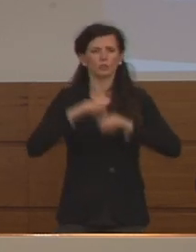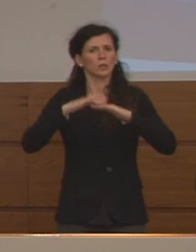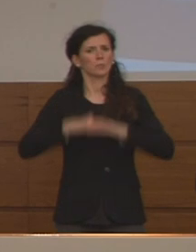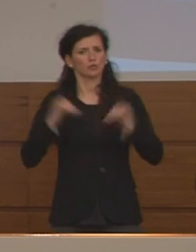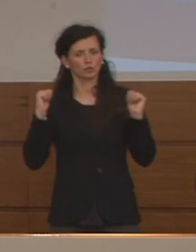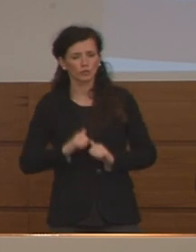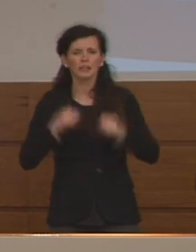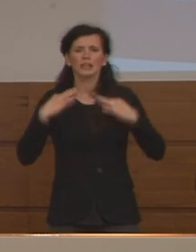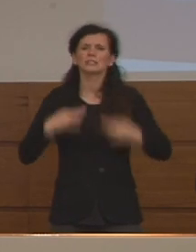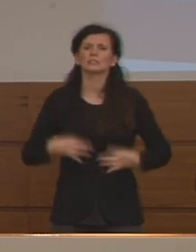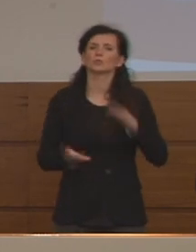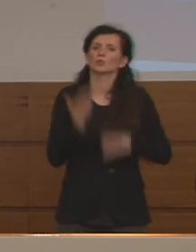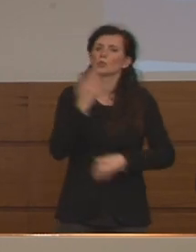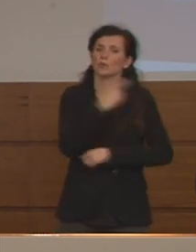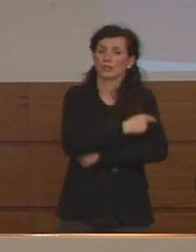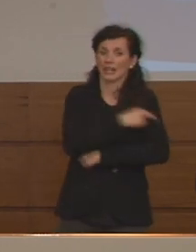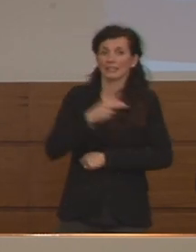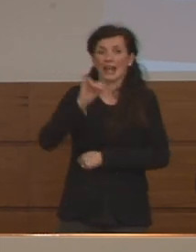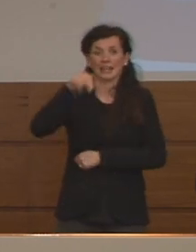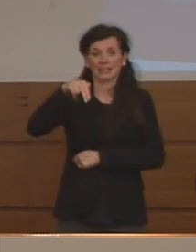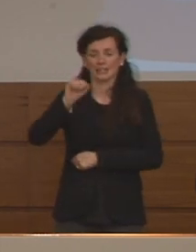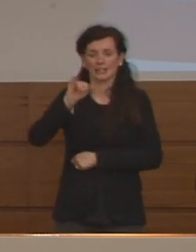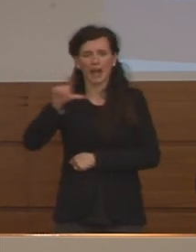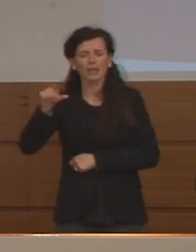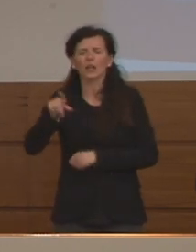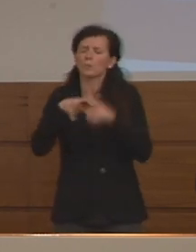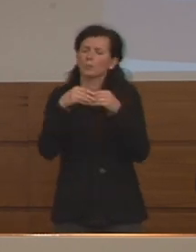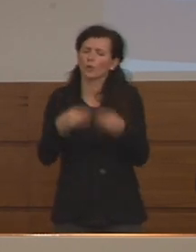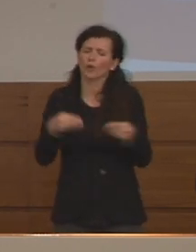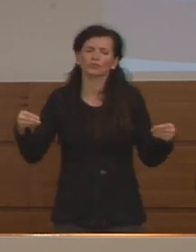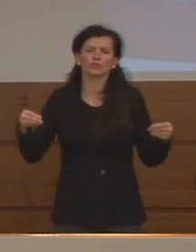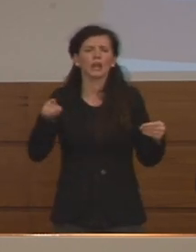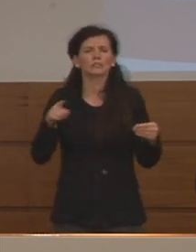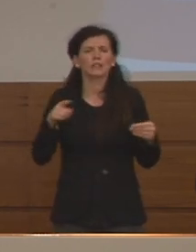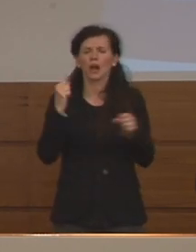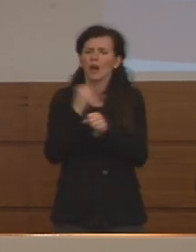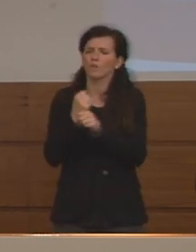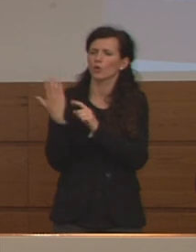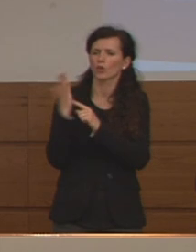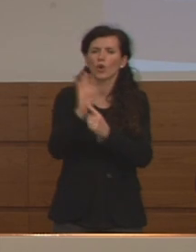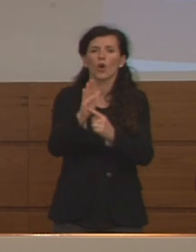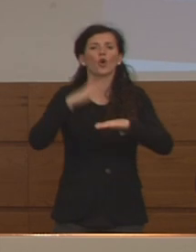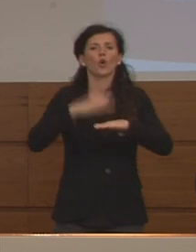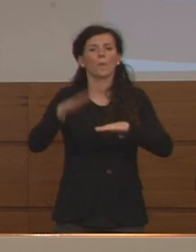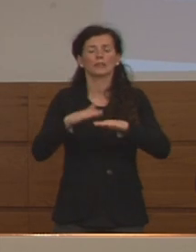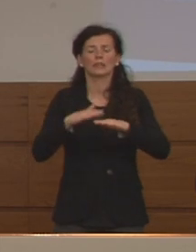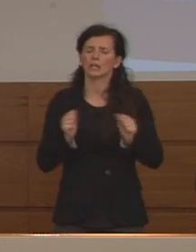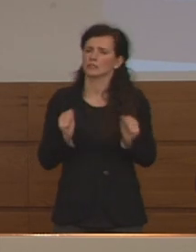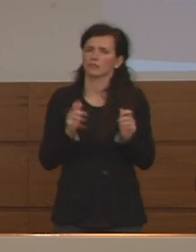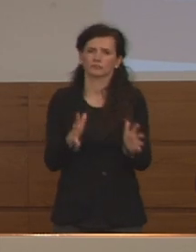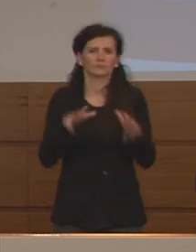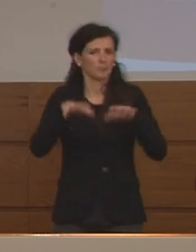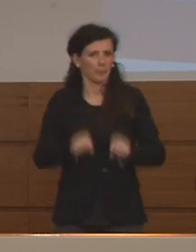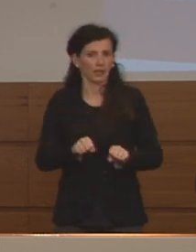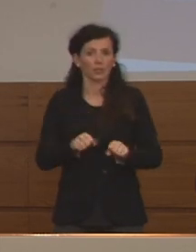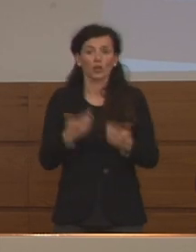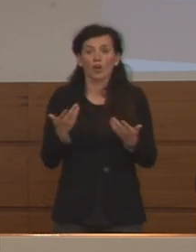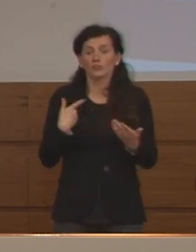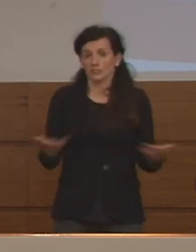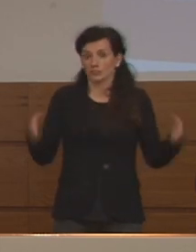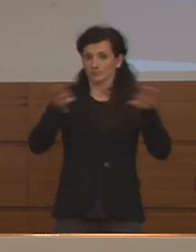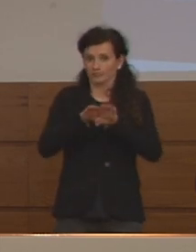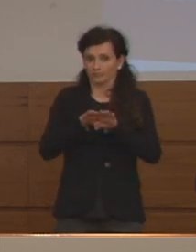el istituto superiore sanità l'inail per la professionalità e per quello che stanno facendo con competenza e dedizione e concludo